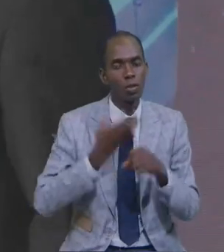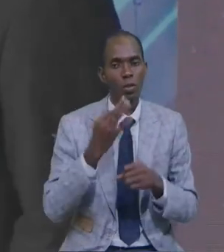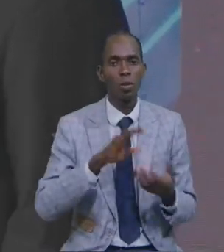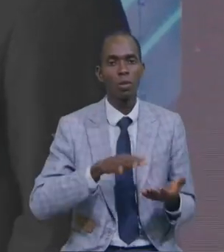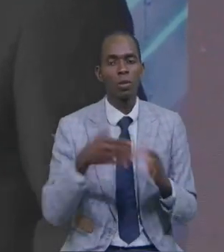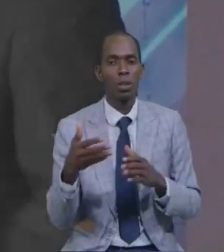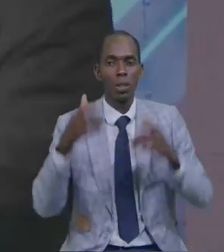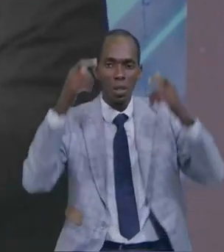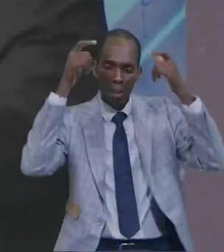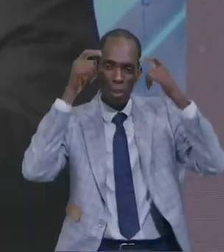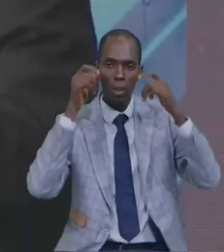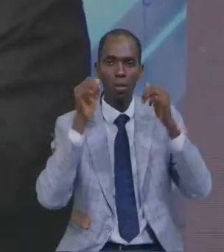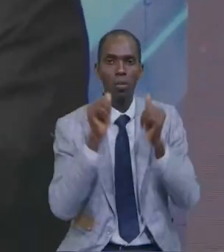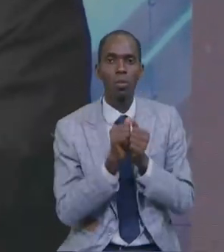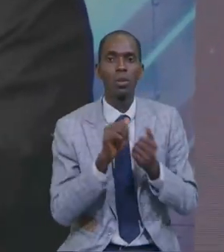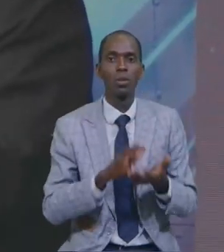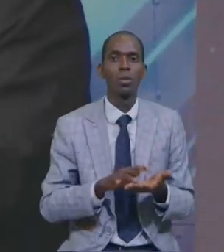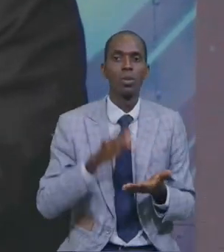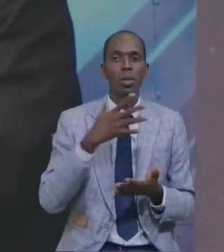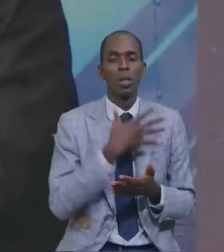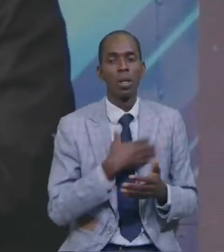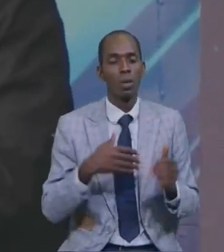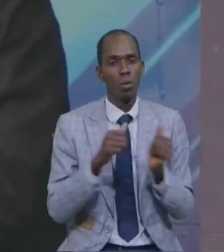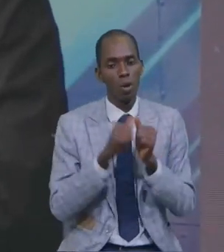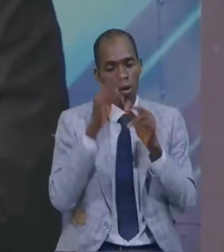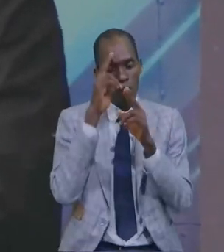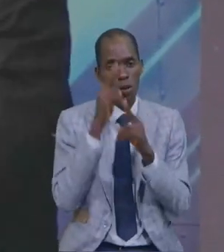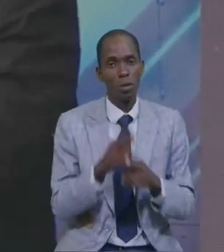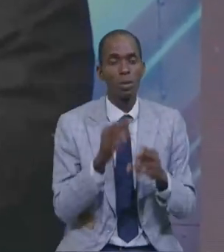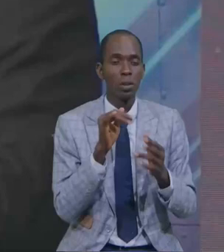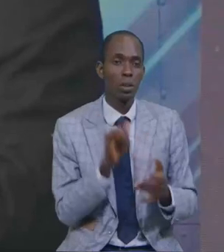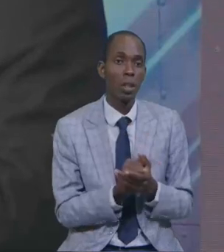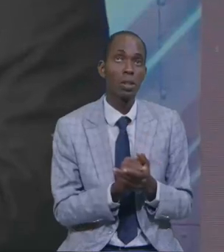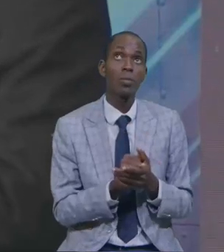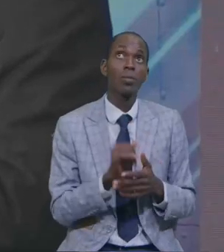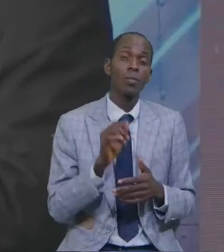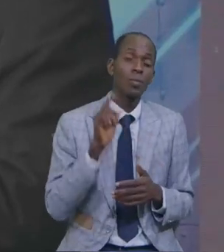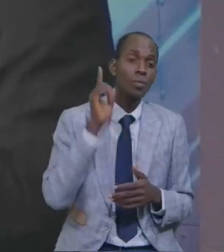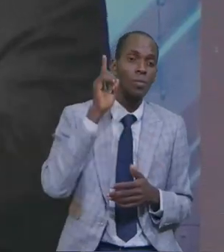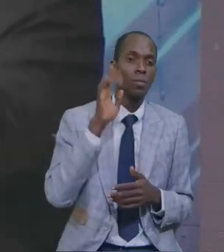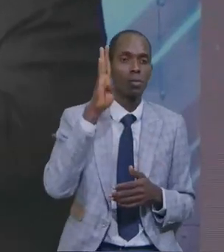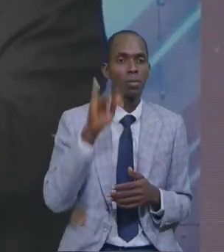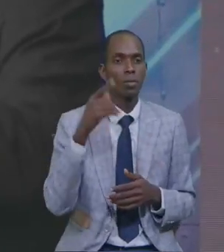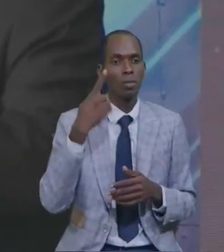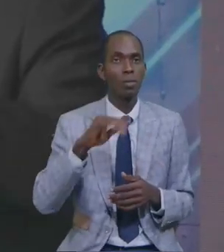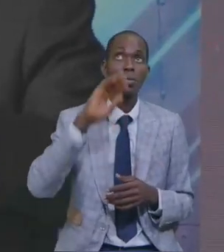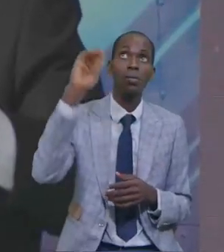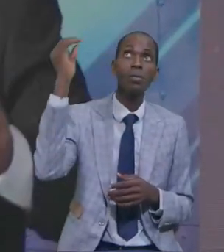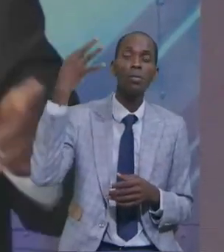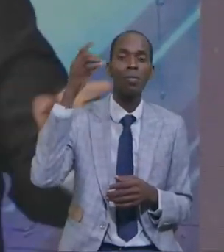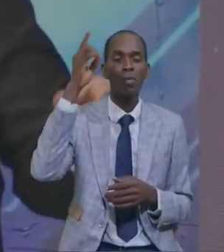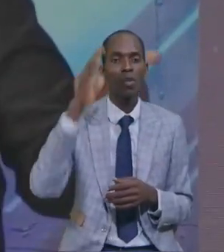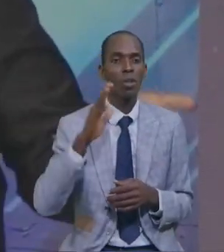qu'il a soufferte, afin que par la grâce de Dieu, il souffrit la mort pour tous. Maintenant, dans le verset 10, il dit,